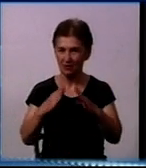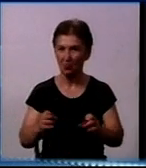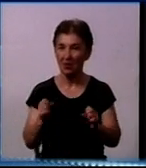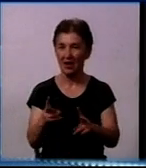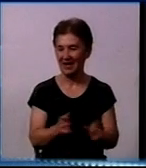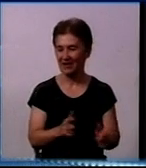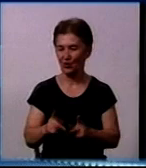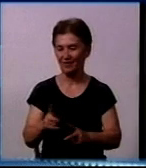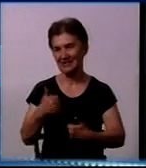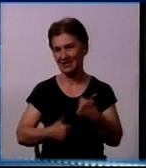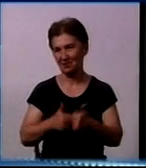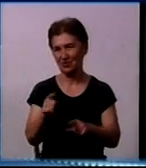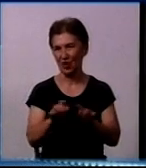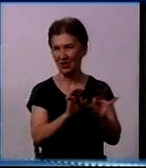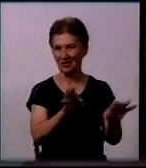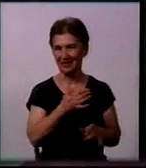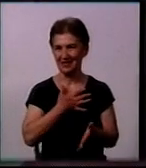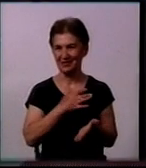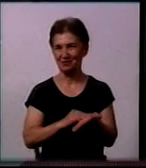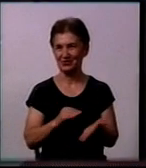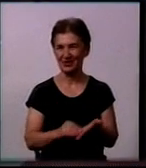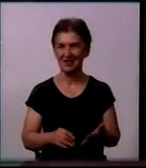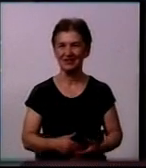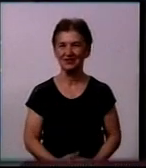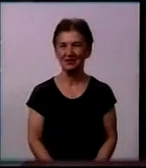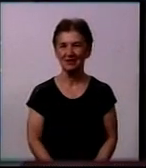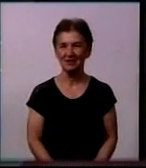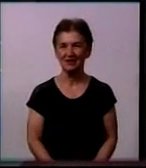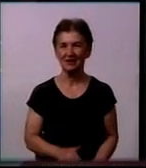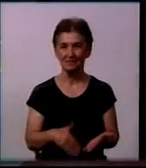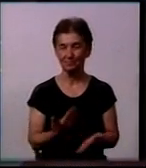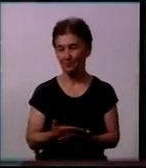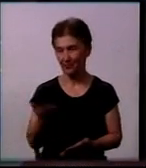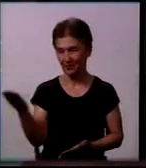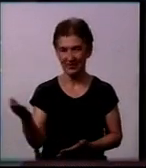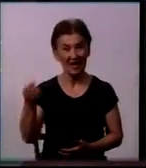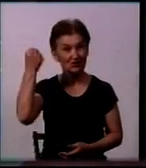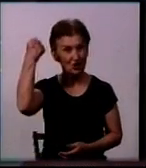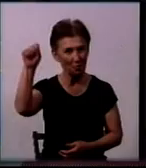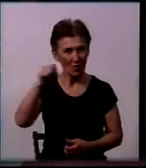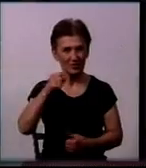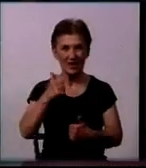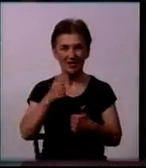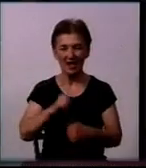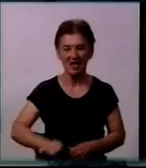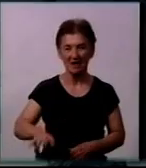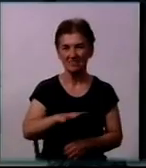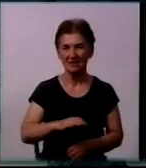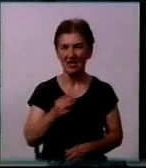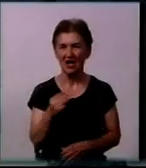змагань, розповіла Олександра Сметанко. Ось у цьому залі тренується чемпіонка Європи з бодіфітнесу Надія